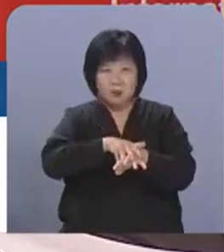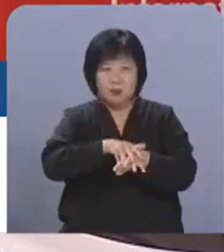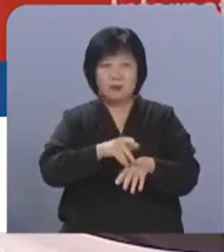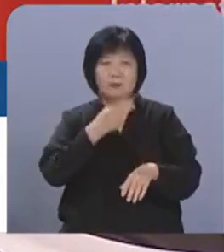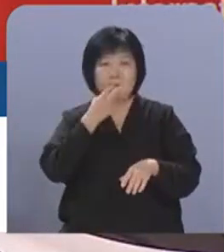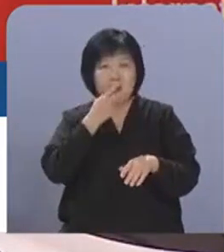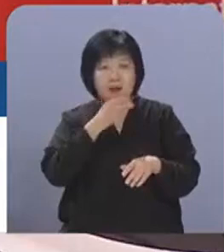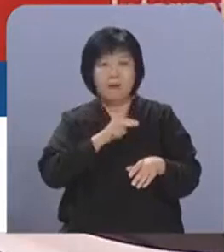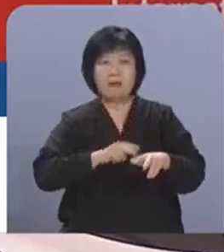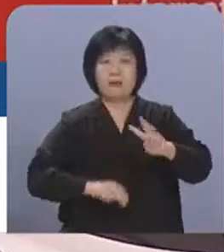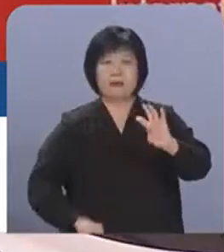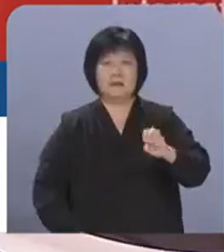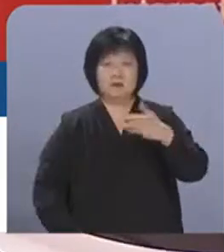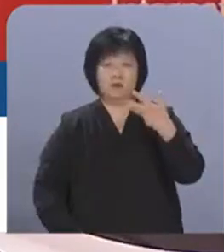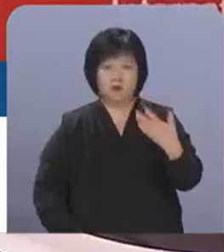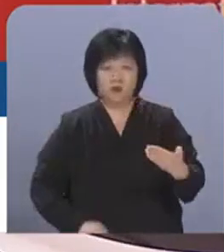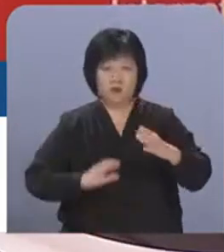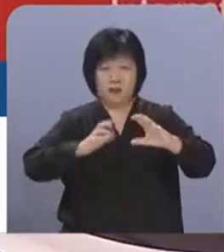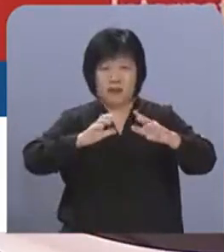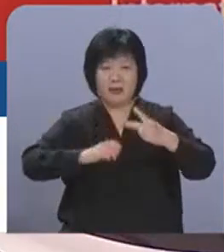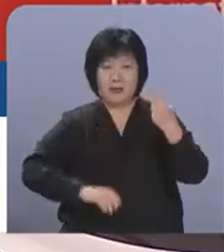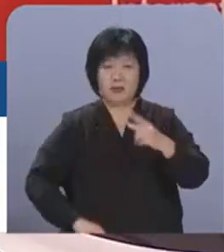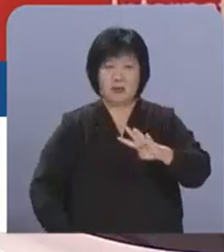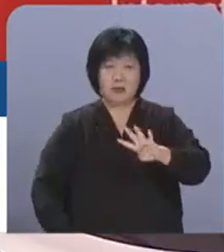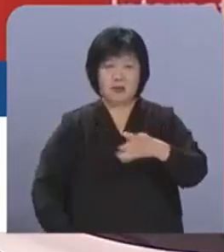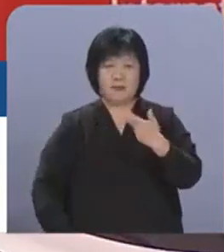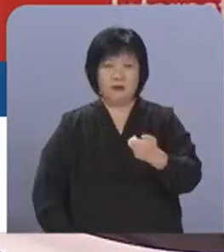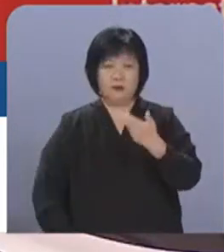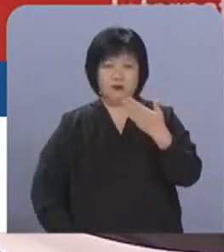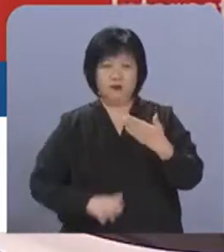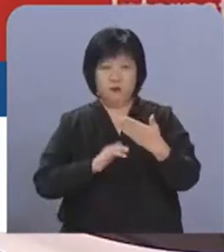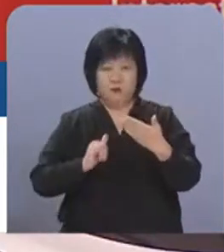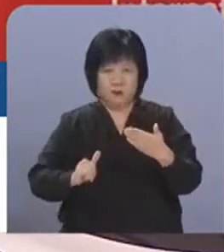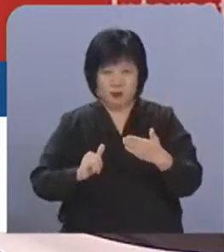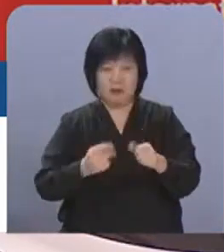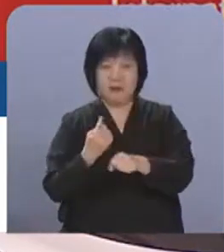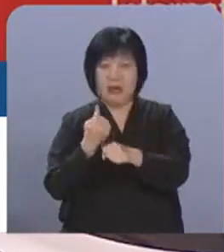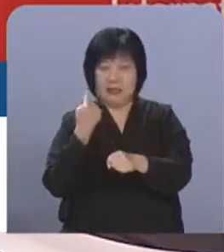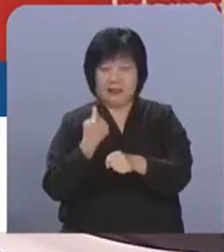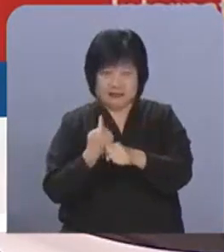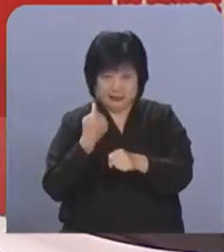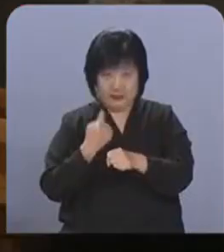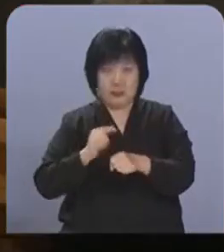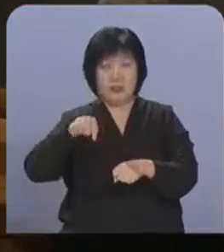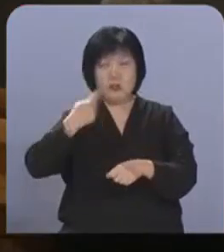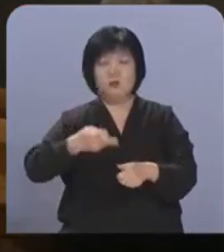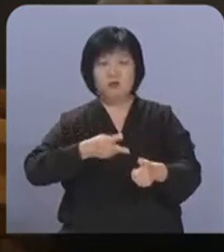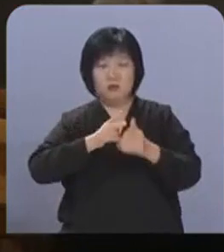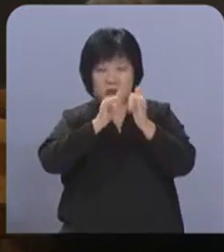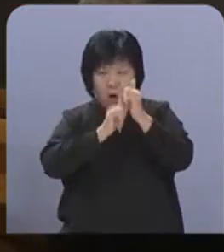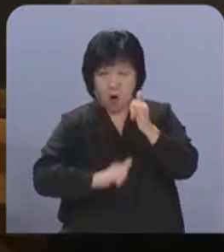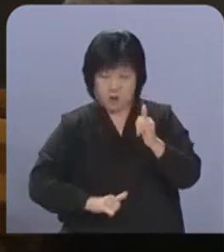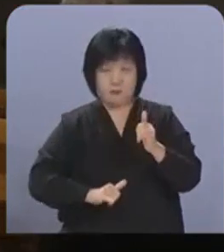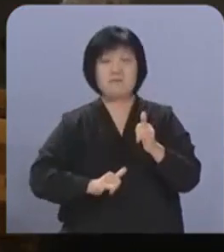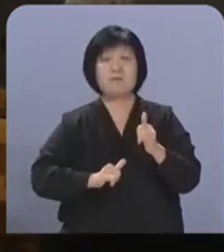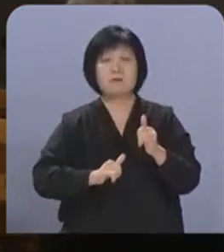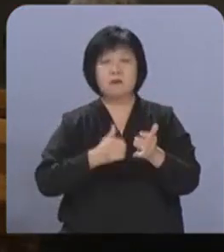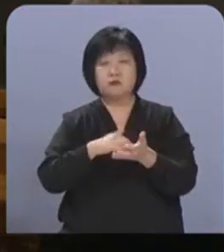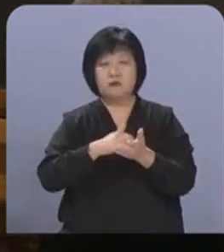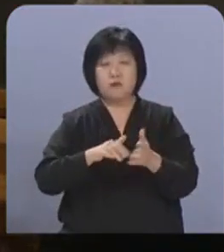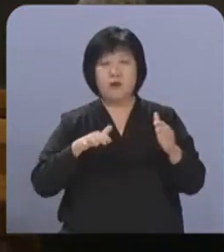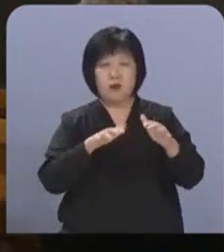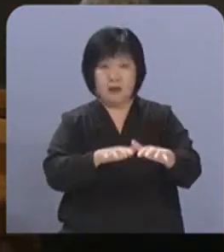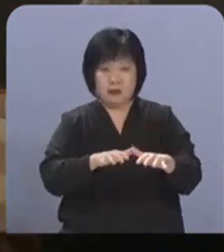49개국 2,479명이 참가해 지난해에 이어 역대 최다 참가 기록을 갱신했습니다. 부산국제영화제 경쟁